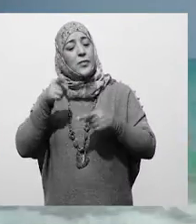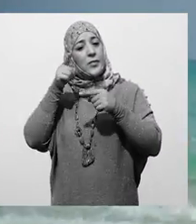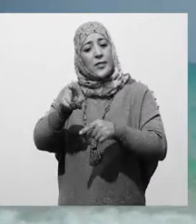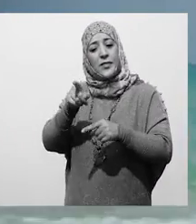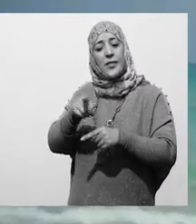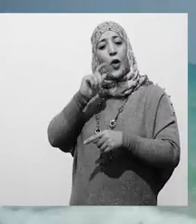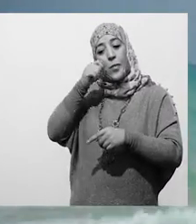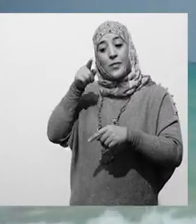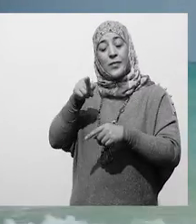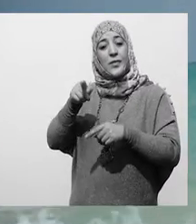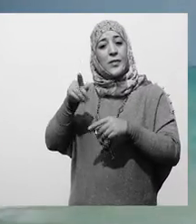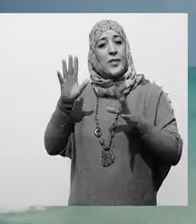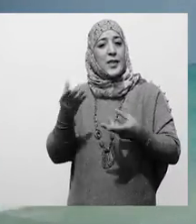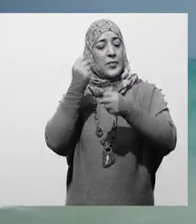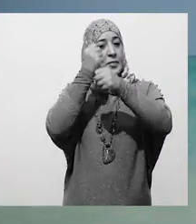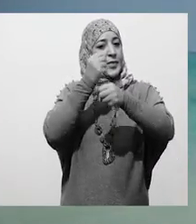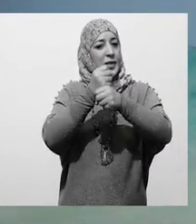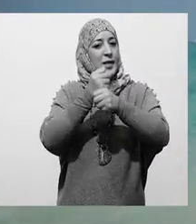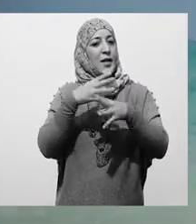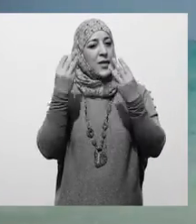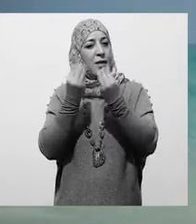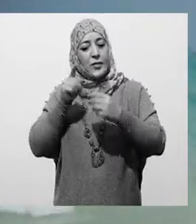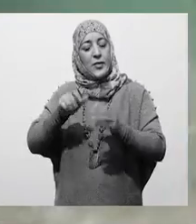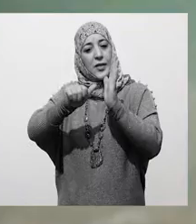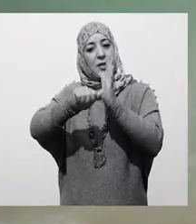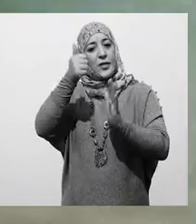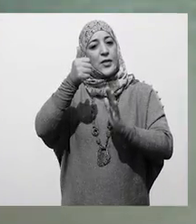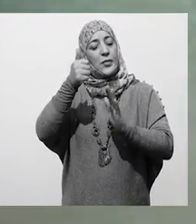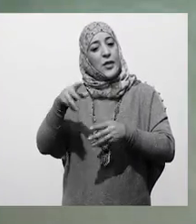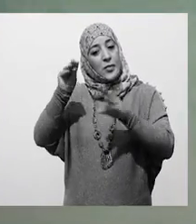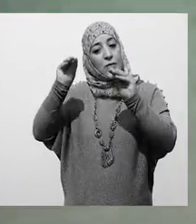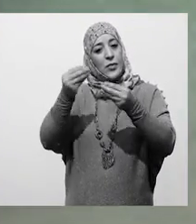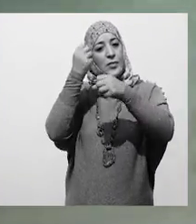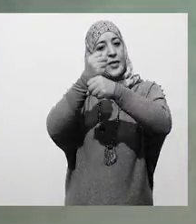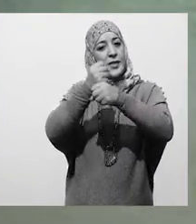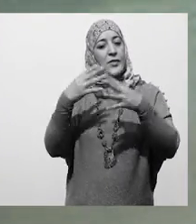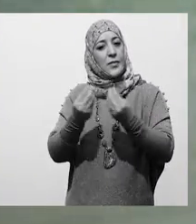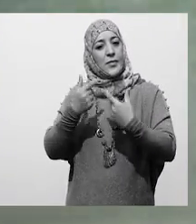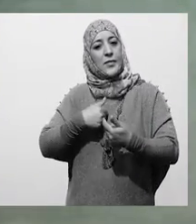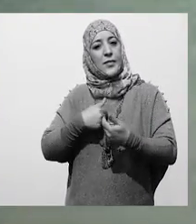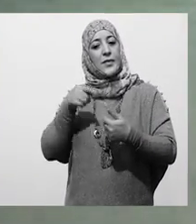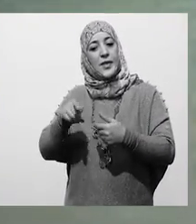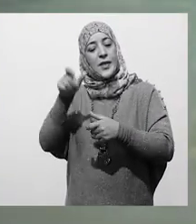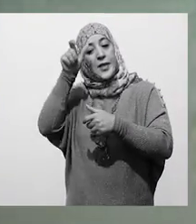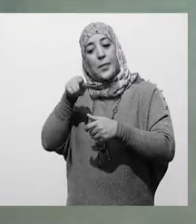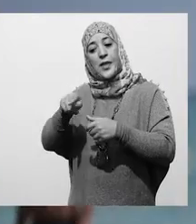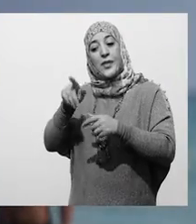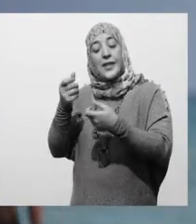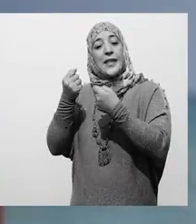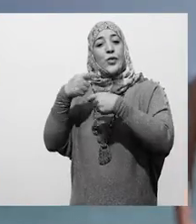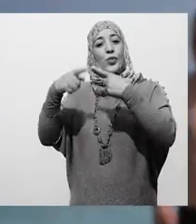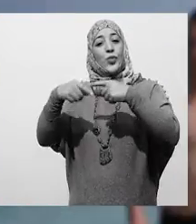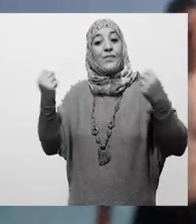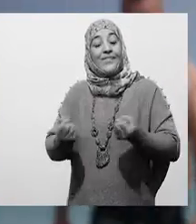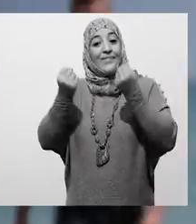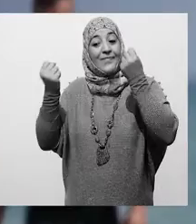qu'avec son binôme, ils étaient les premiers à finir. Ce qui a permis à ces personnes-là aussi d'être